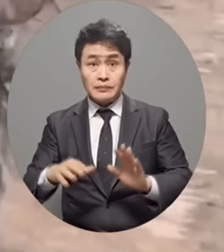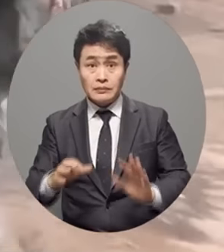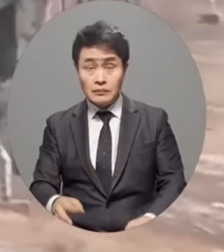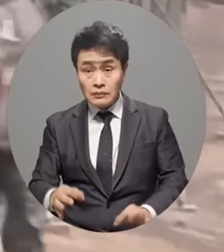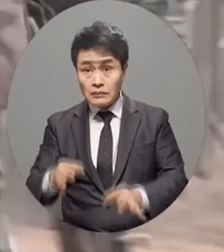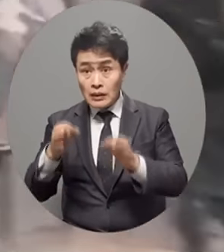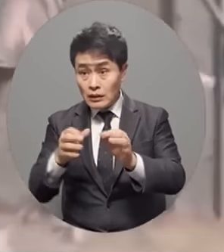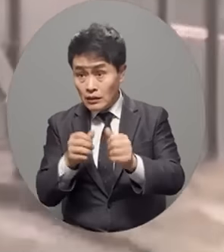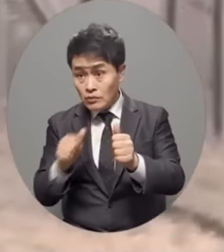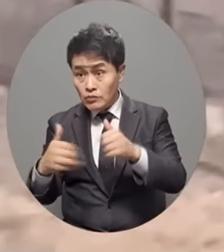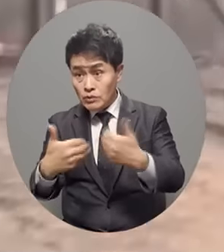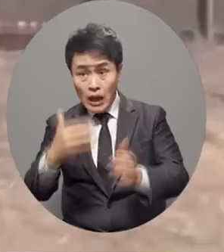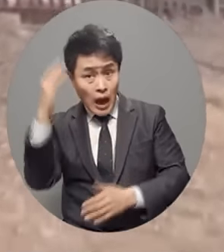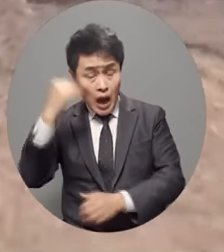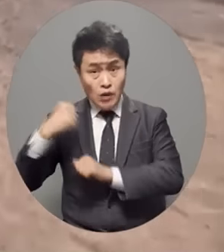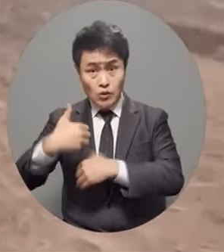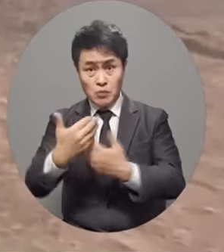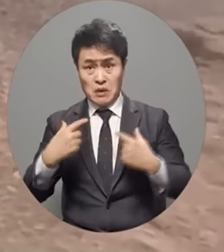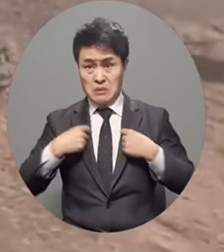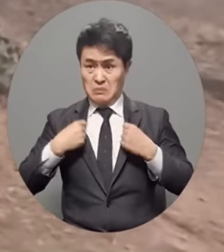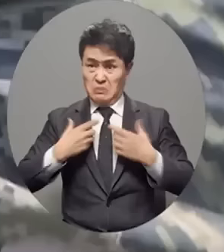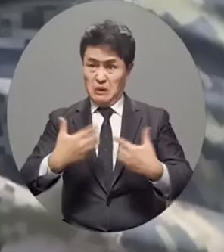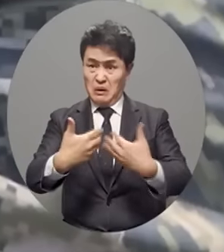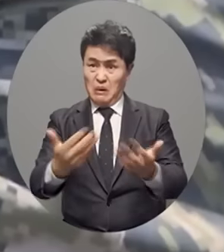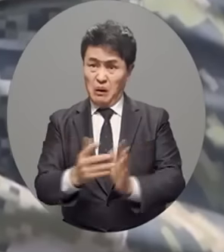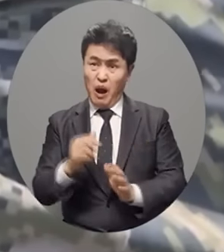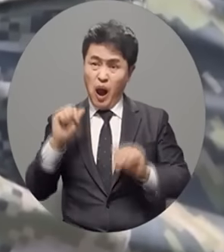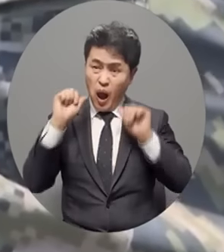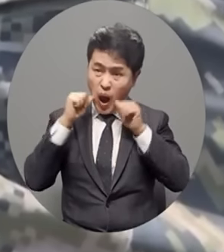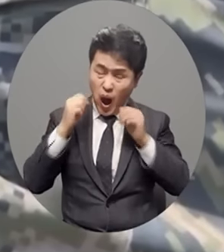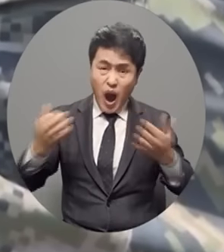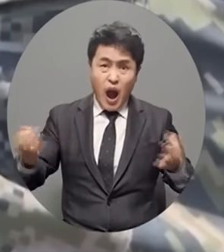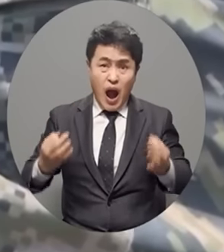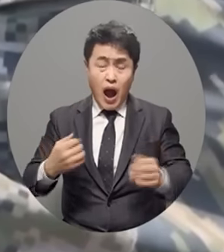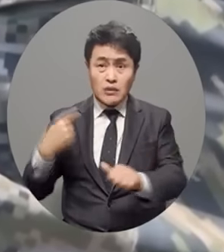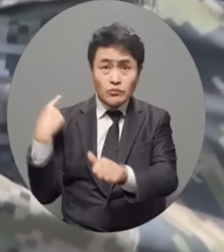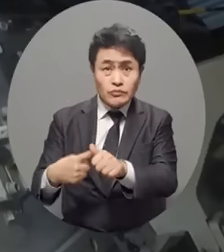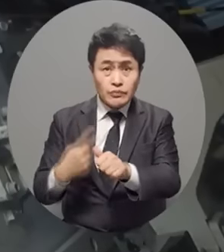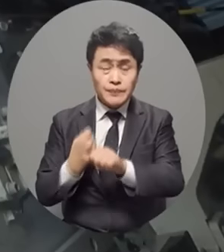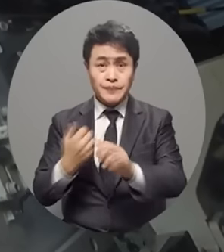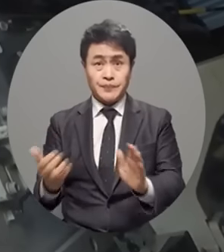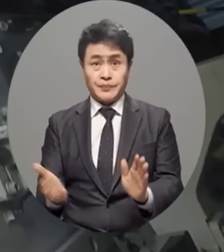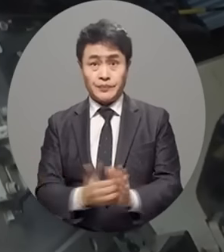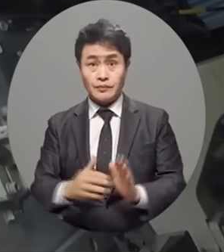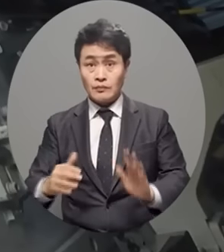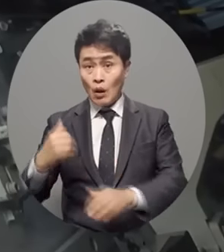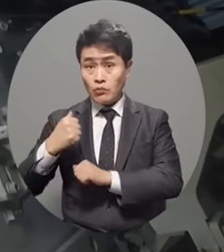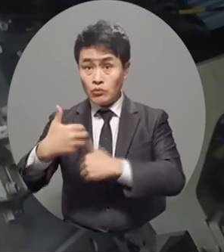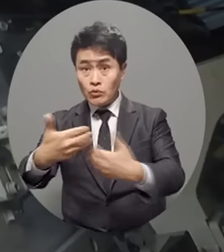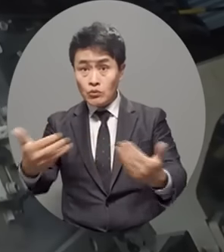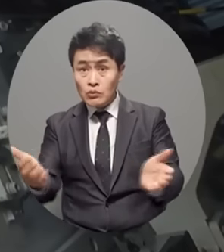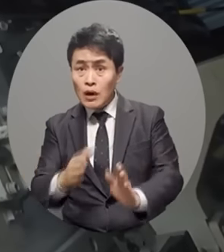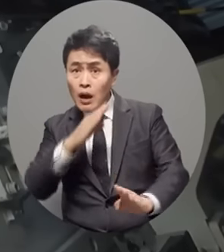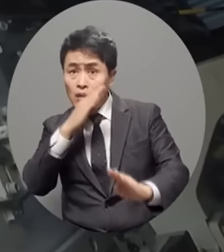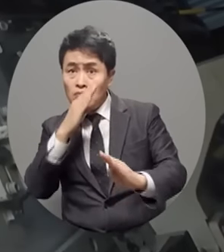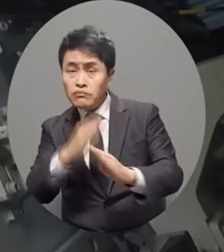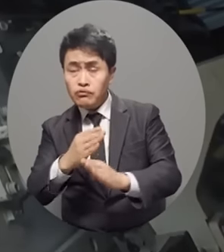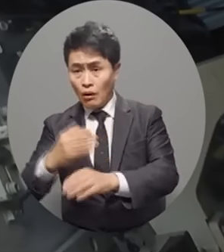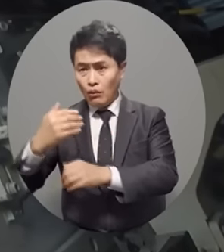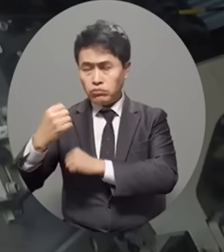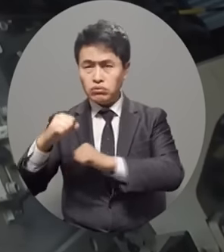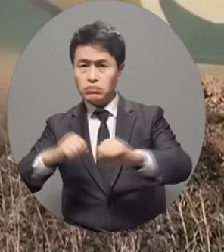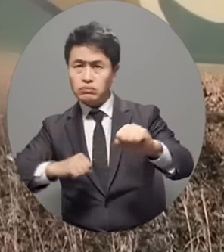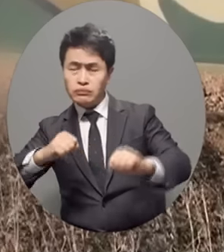부부장은 한국군을 군복 입은 광대들이라고 부르며 조롱하기도 했습니다. 이에 대해 군 당국은 북한의 군사